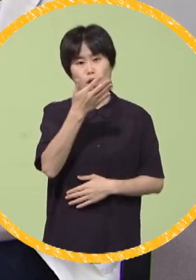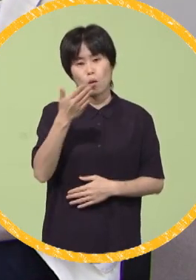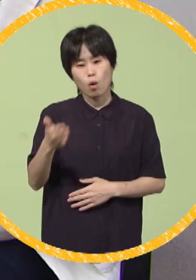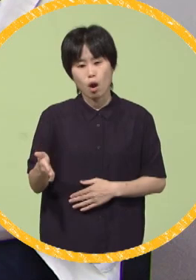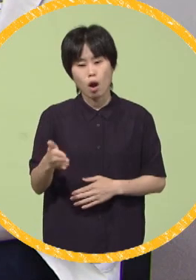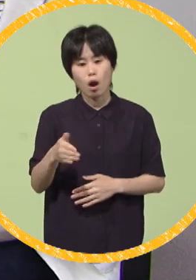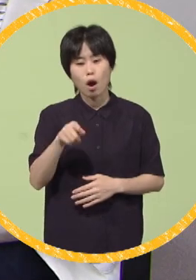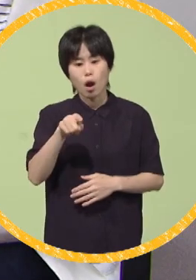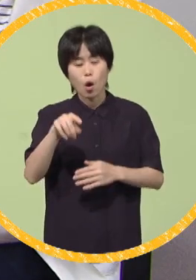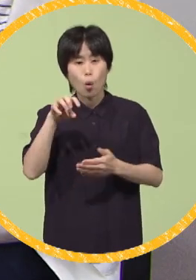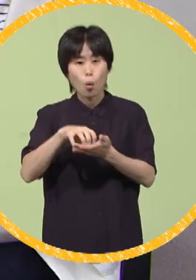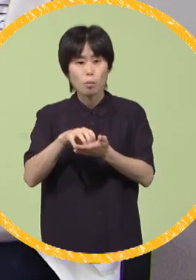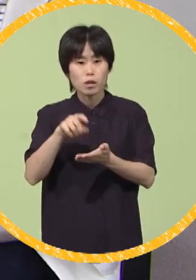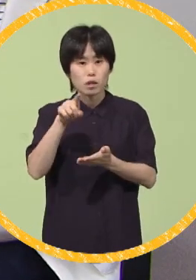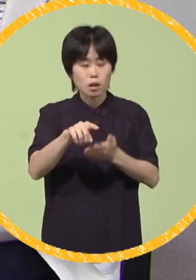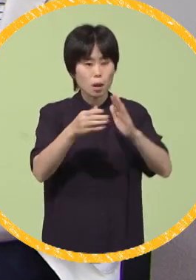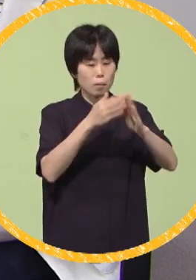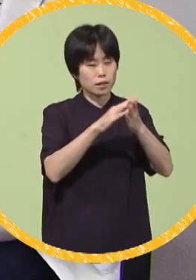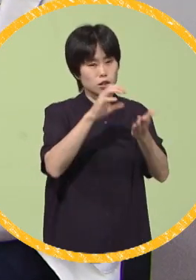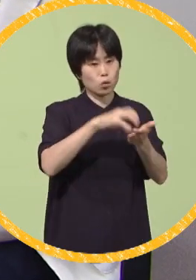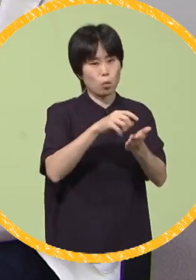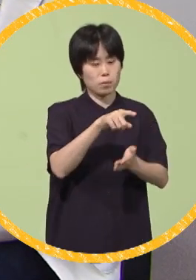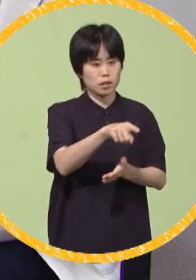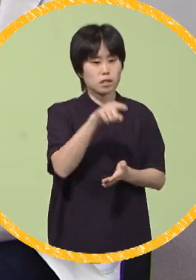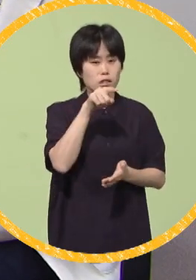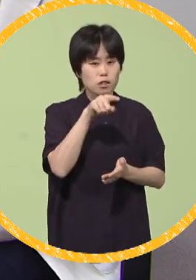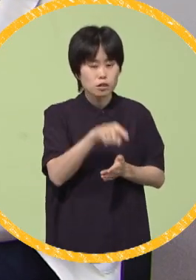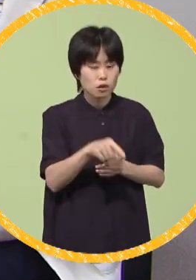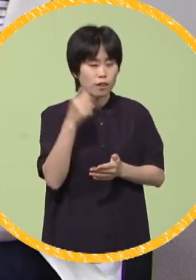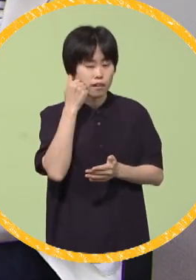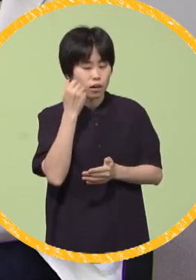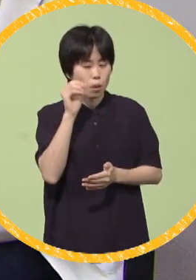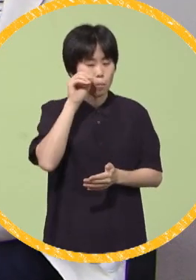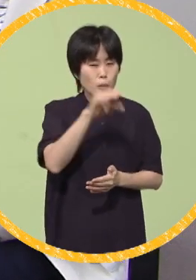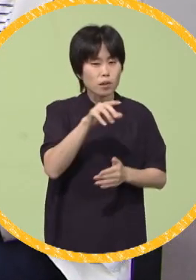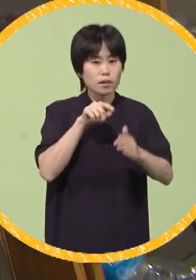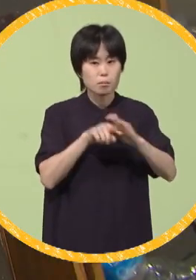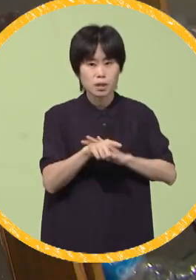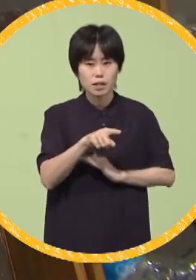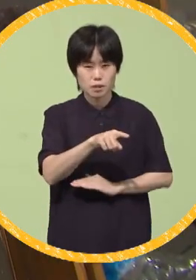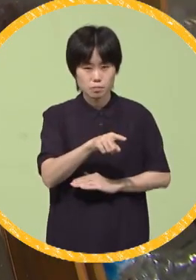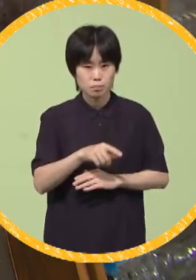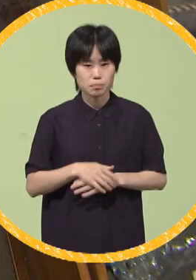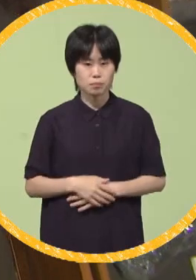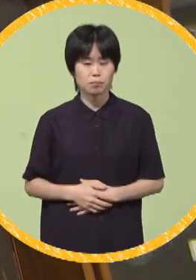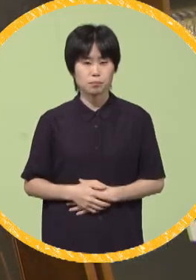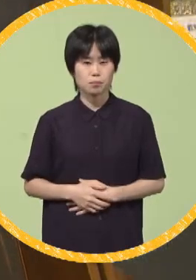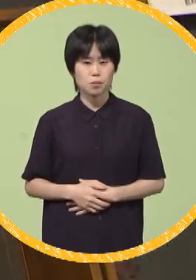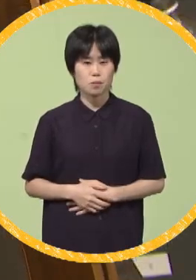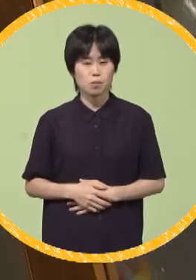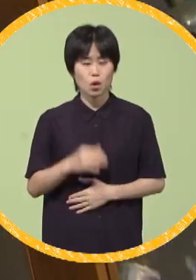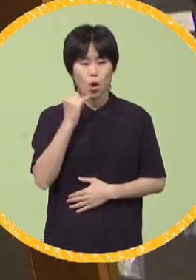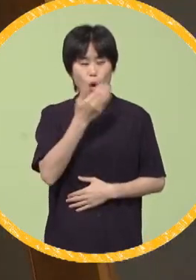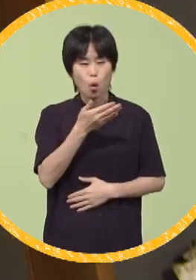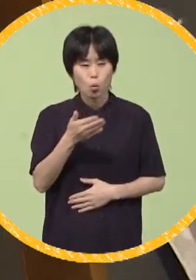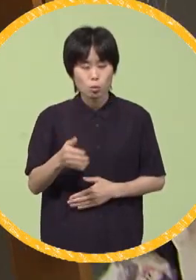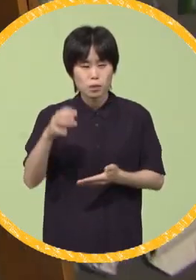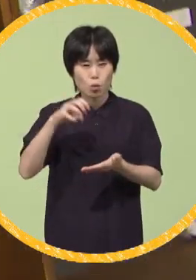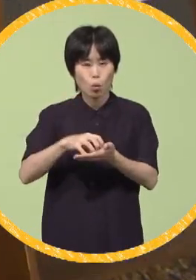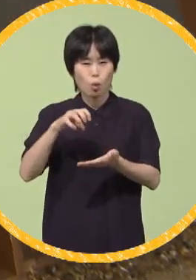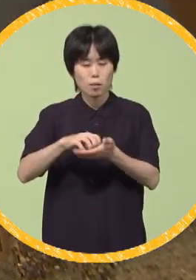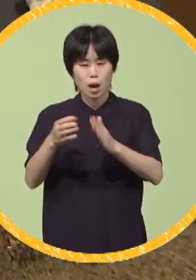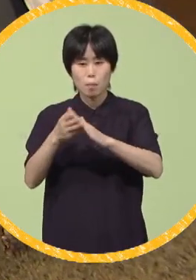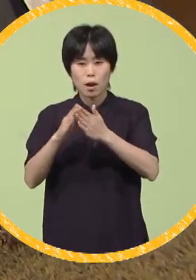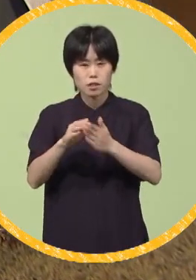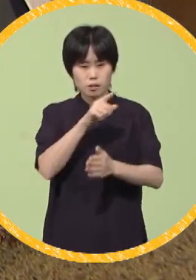ミ、うんうんうん、でその街のゴミっていうのは人が捨てたゴミという形になりますね。 海のゴミは街からやって